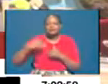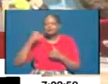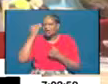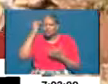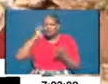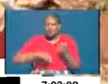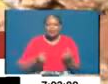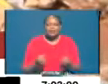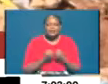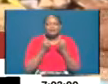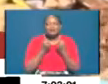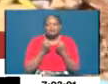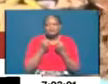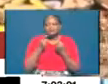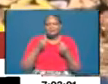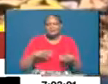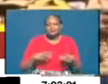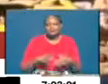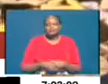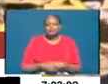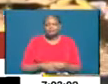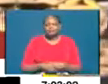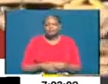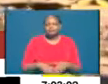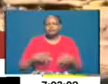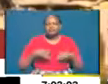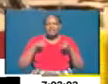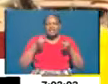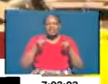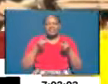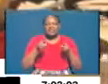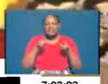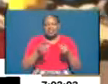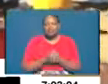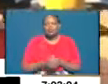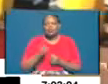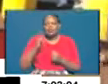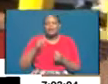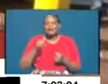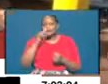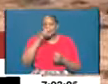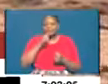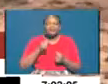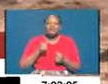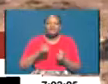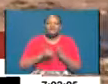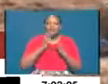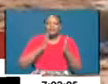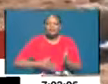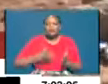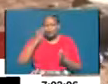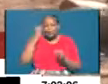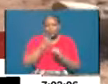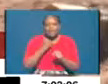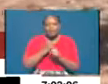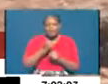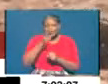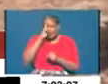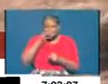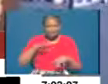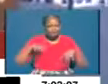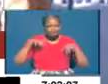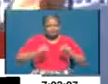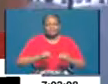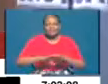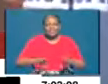inaendelea kwa hii mtu. Wakazi hao wamemshutumu ustawishaji mmoja wa kibinafsi kwa kushirikiana na maafisa wa polisi kunyakua kipande cha